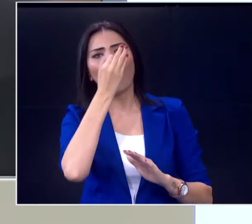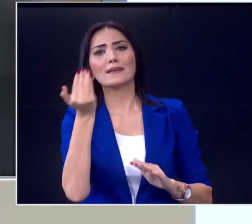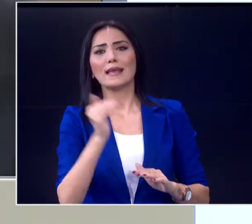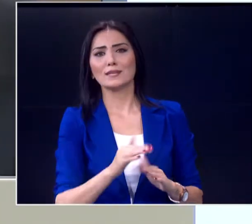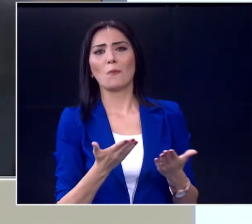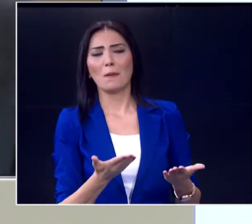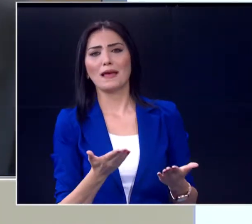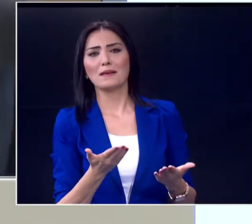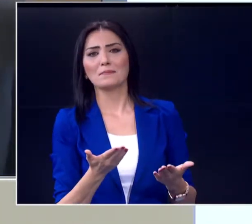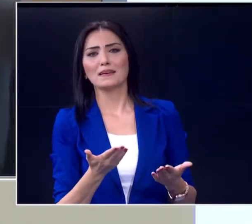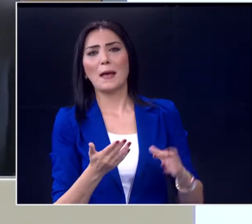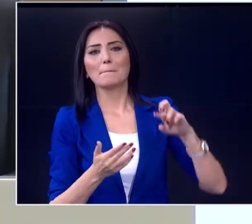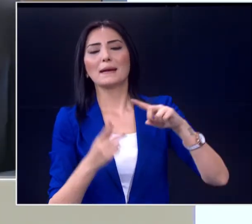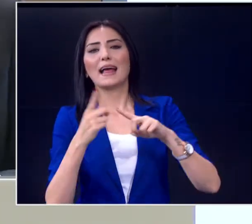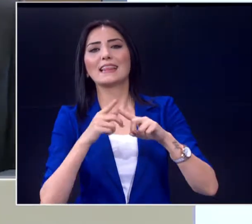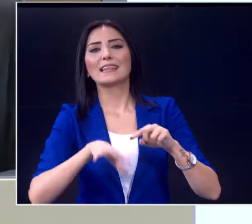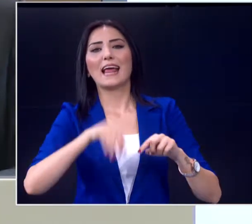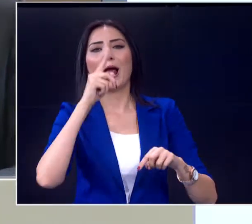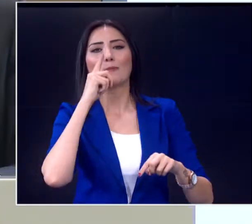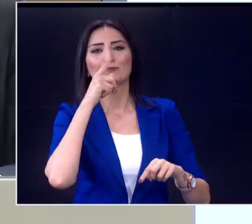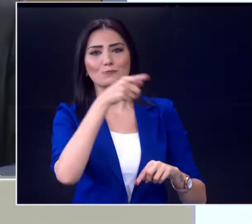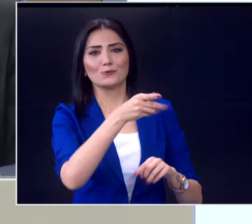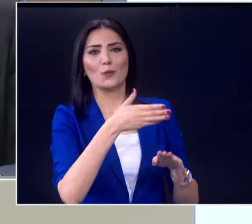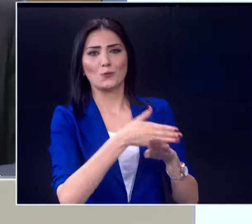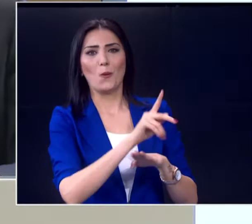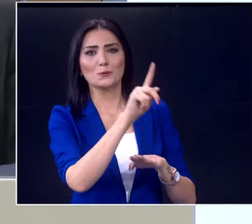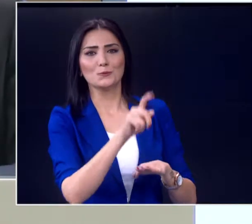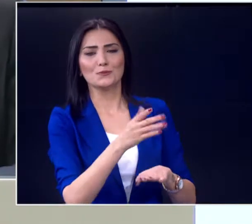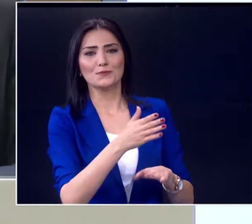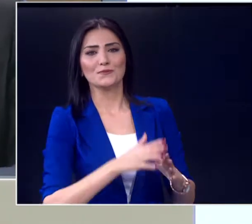mi? PTT Genel Müdürü burada, doğru mu?